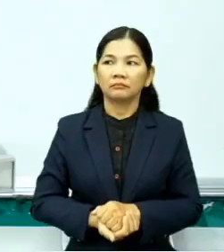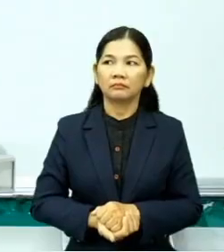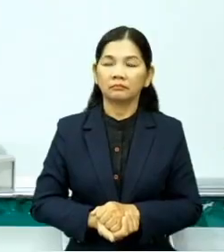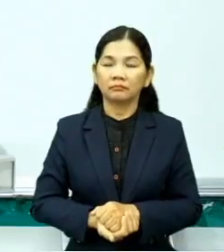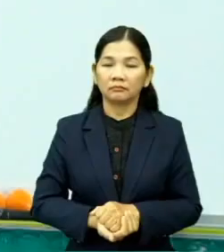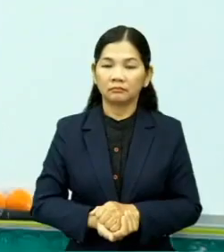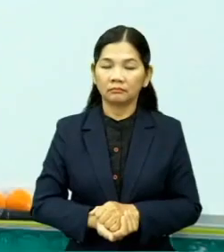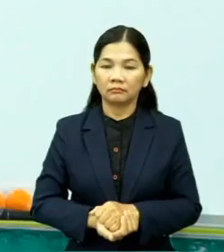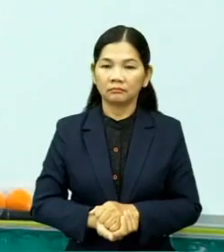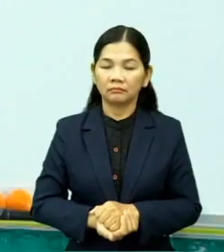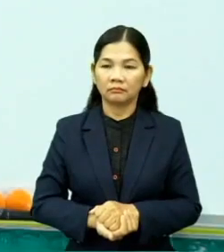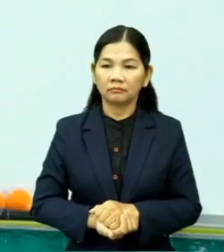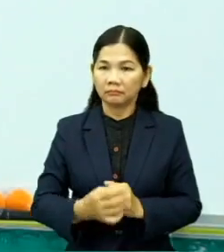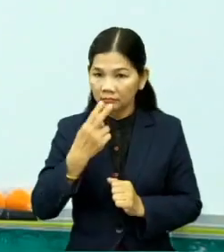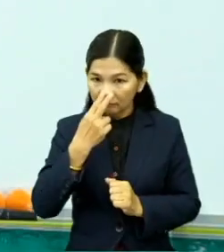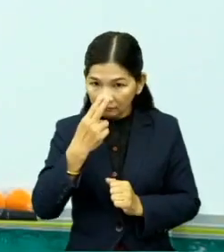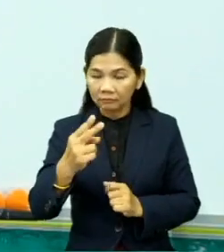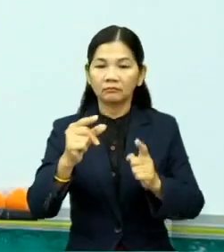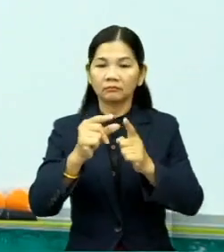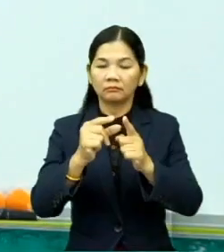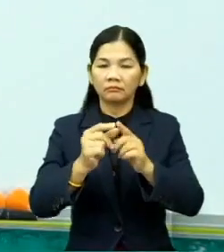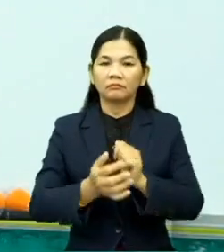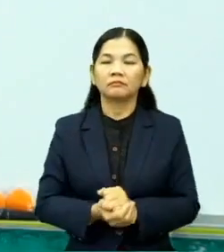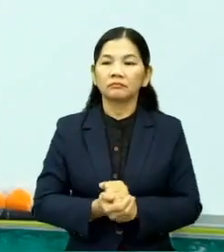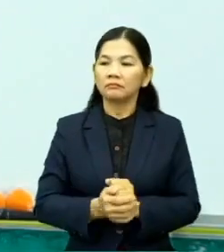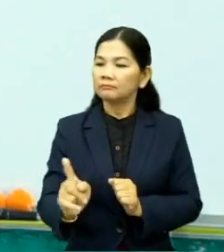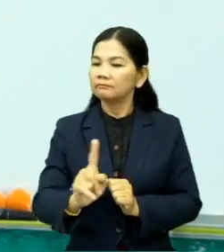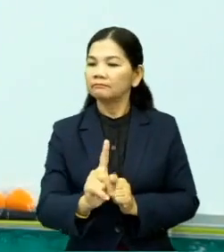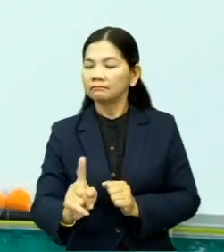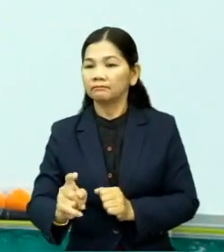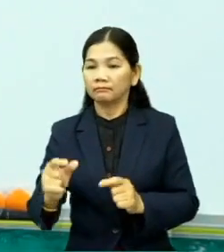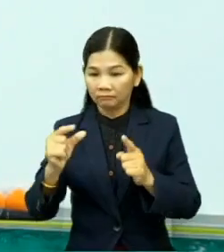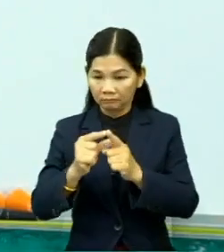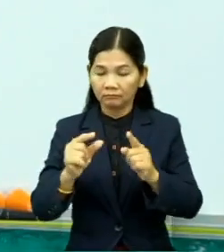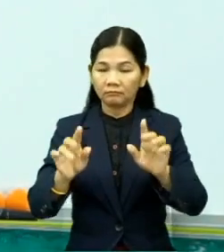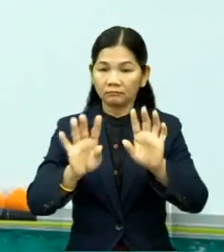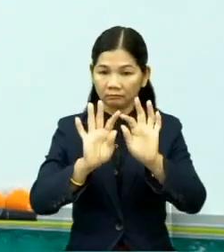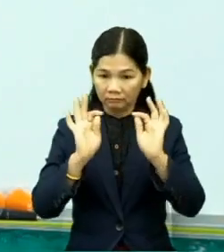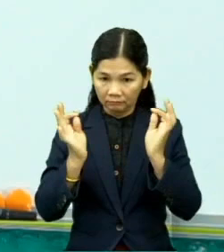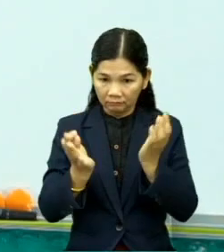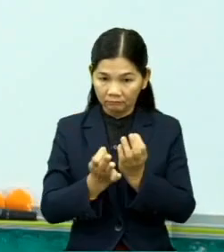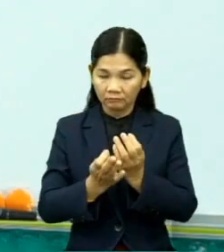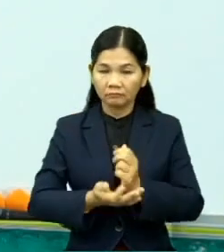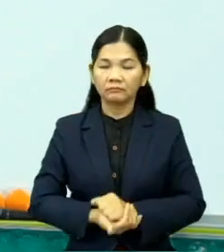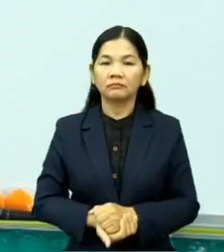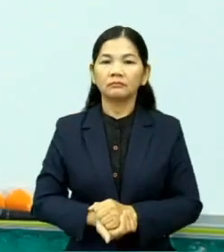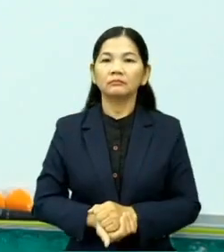ចាឥឡូវកូនទាំងអស់គ្នាកូនរកមើលកូនចាតើនៅកន្លែងណាទៅពាក្យវង